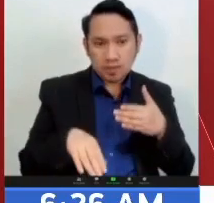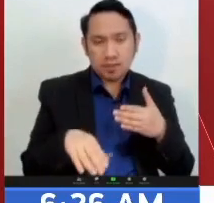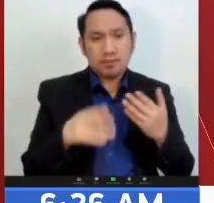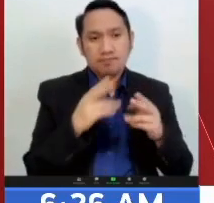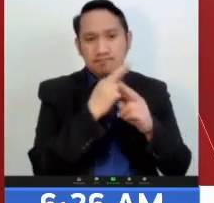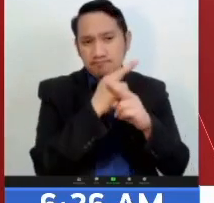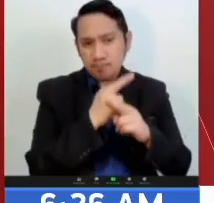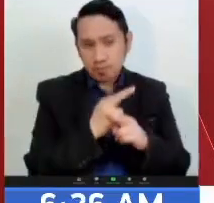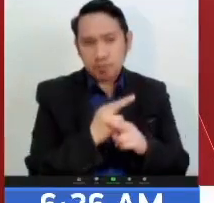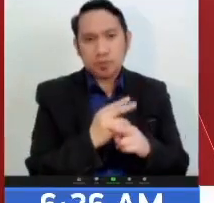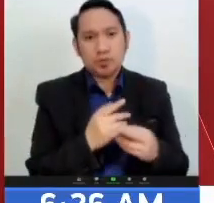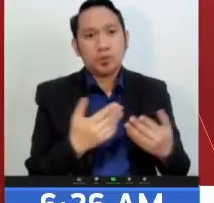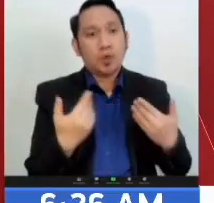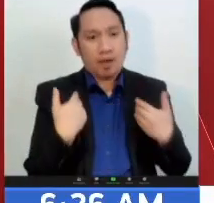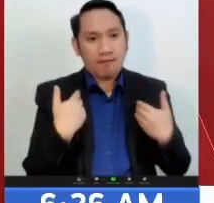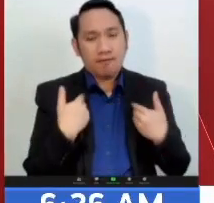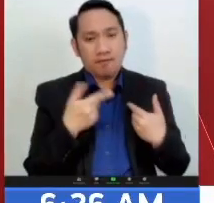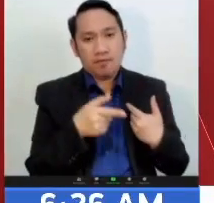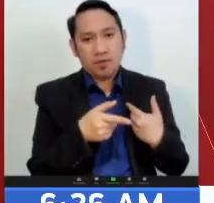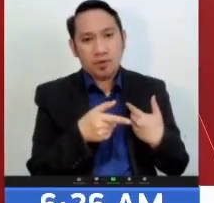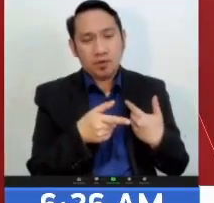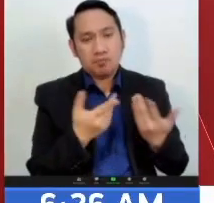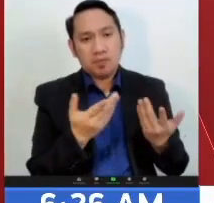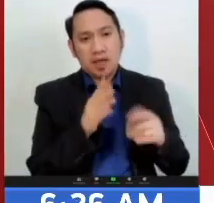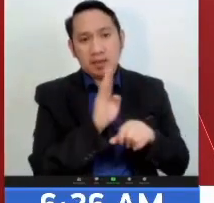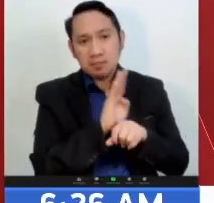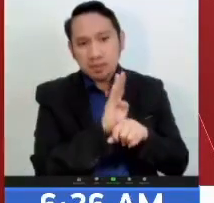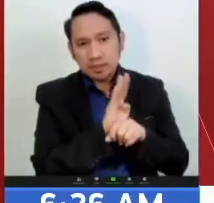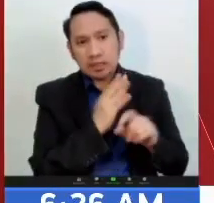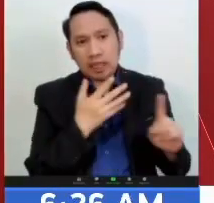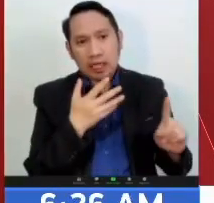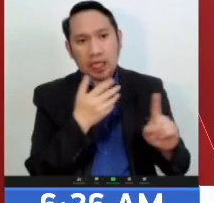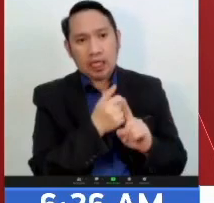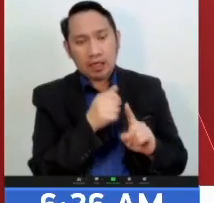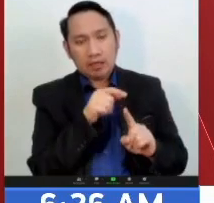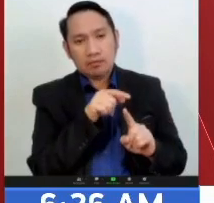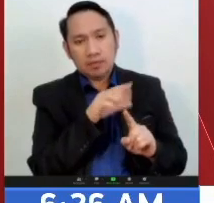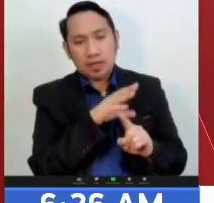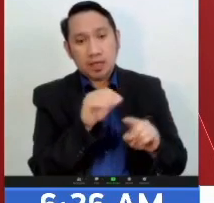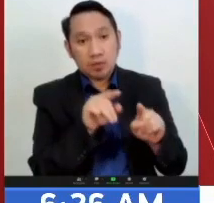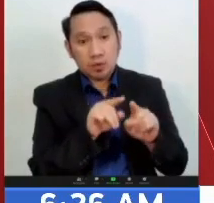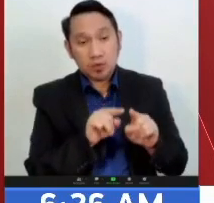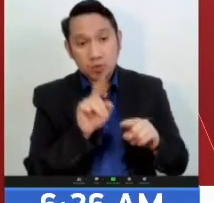maaapektuhang negosyo dyan dahil apektado rin yung magiging supply ng kanilang kuryente.